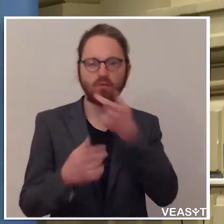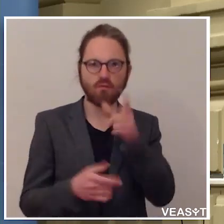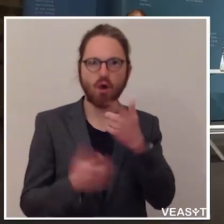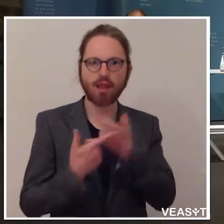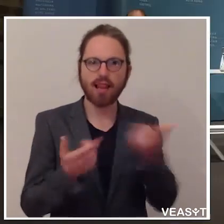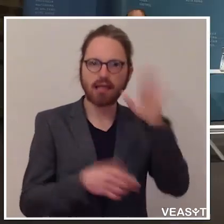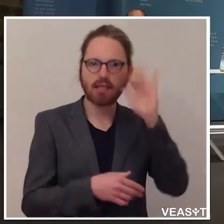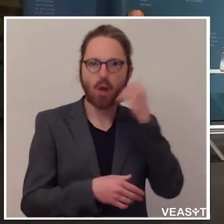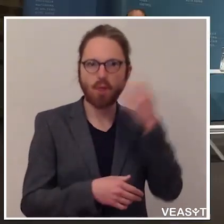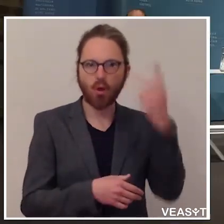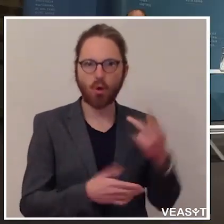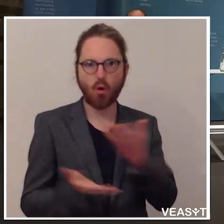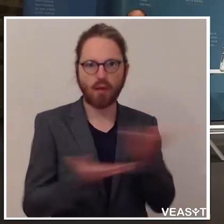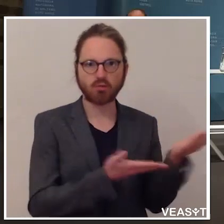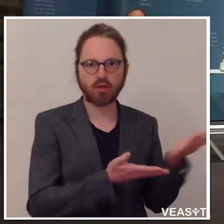Kompatscher.